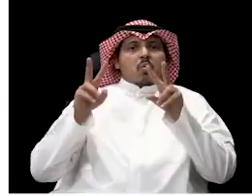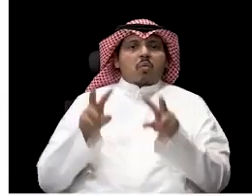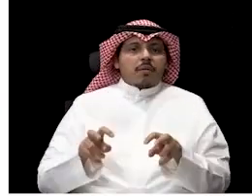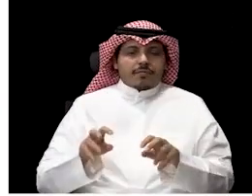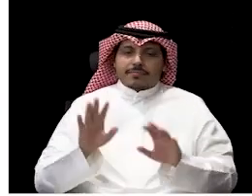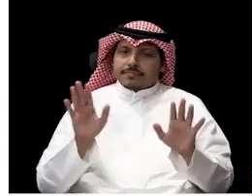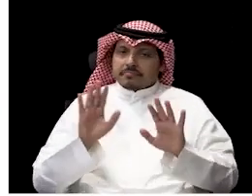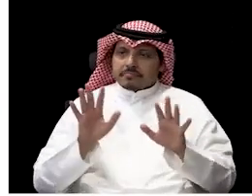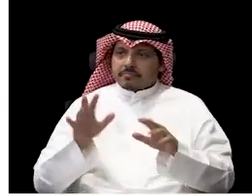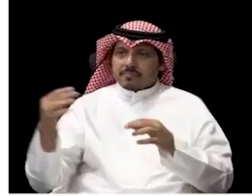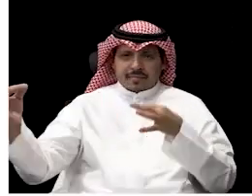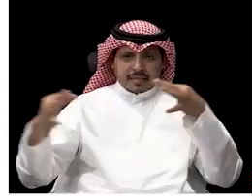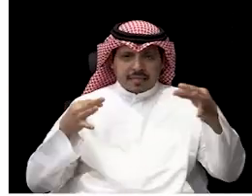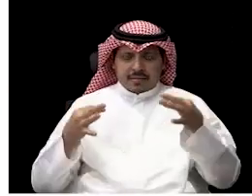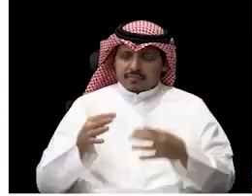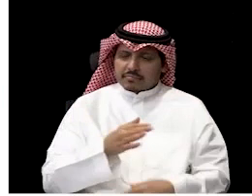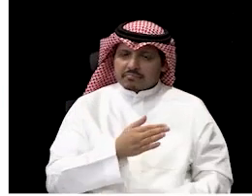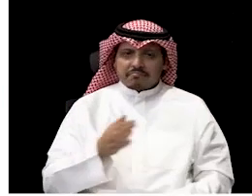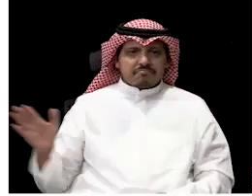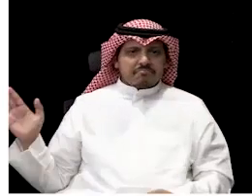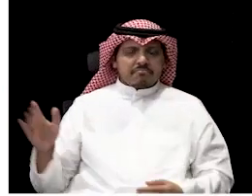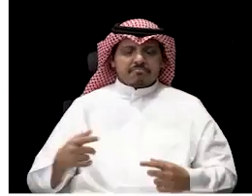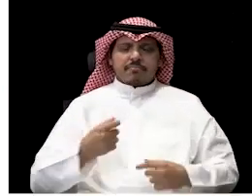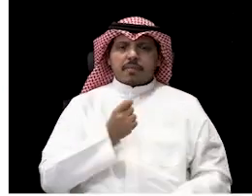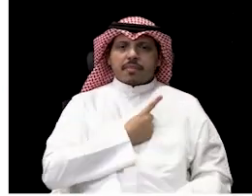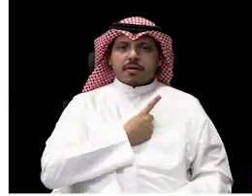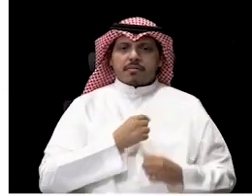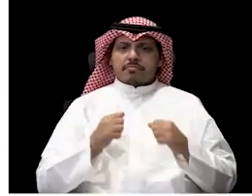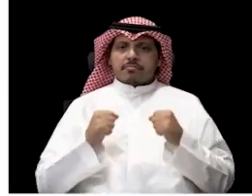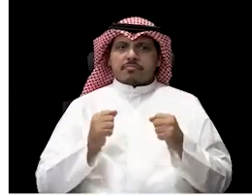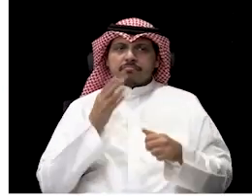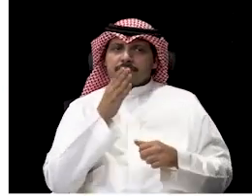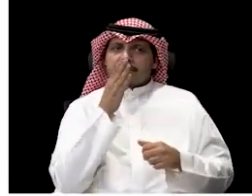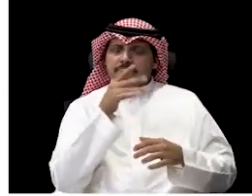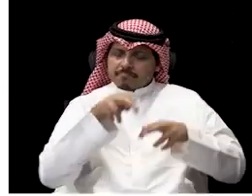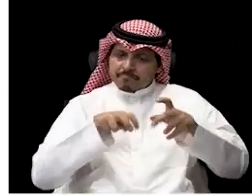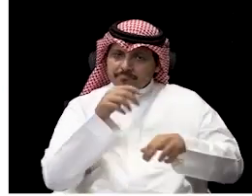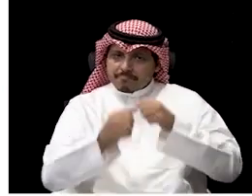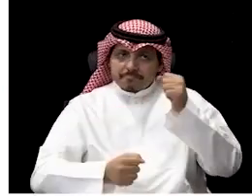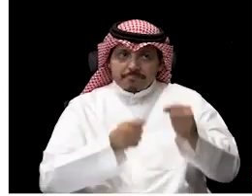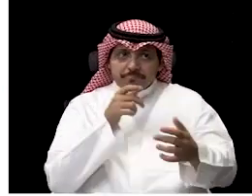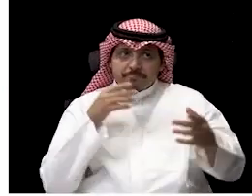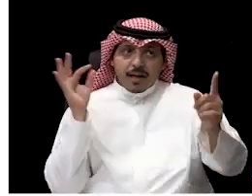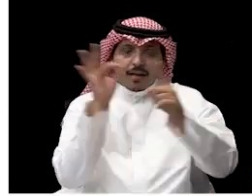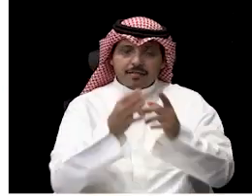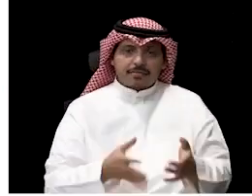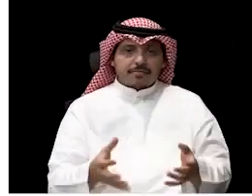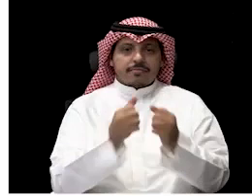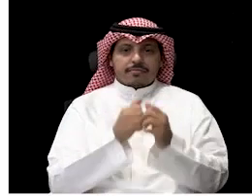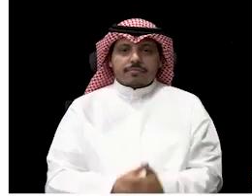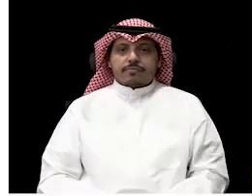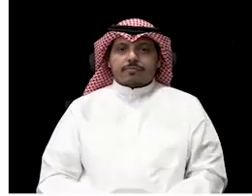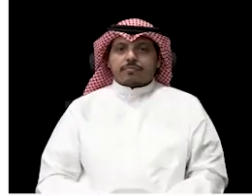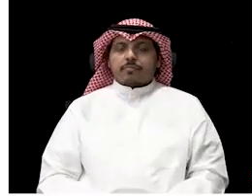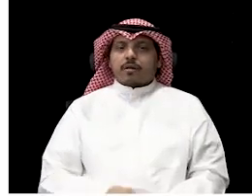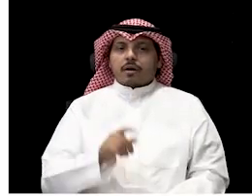عندما تستمر وتعزز ثقتك بنفسك سوف تكمل. في النهاية نقول الاستفادة من الأخطاء